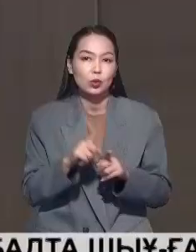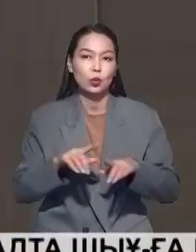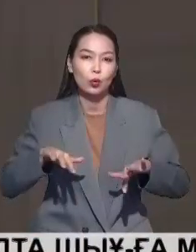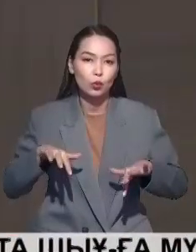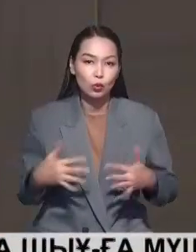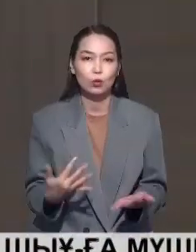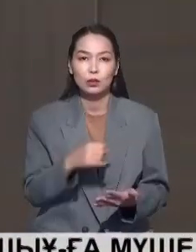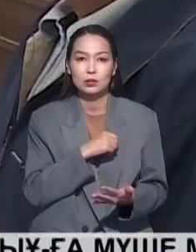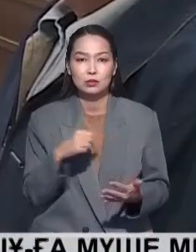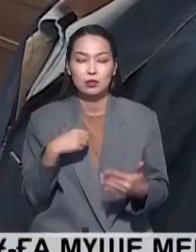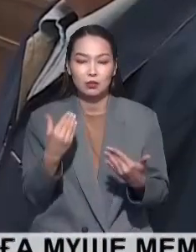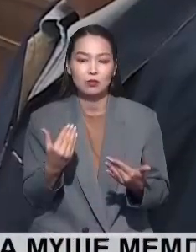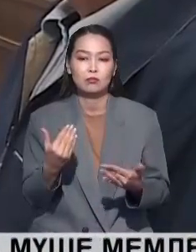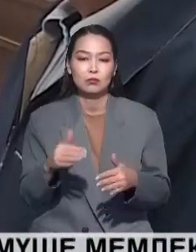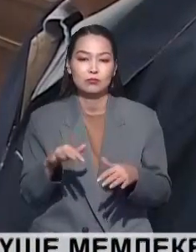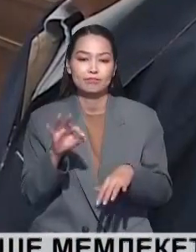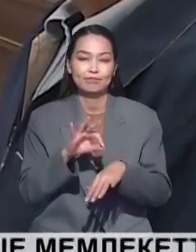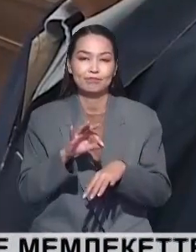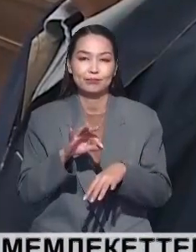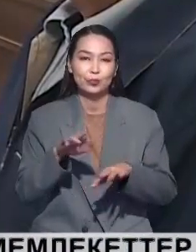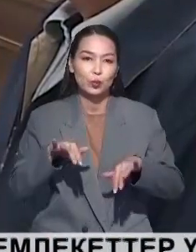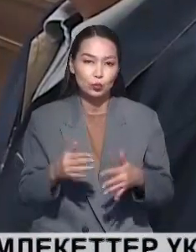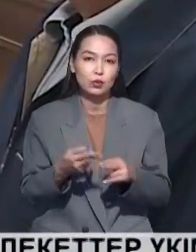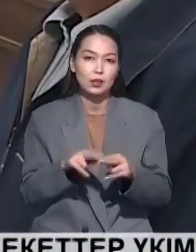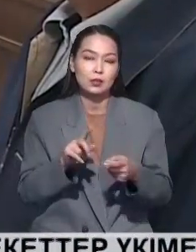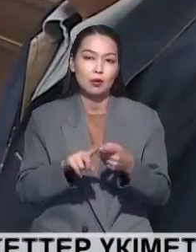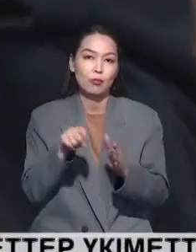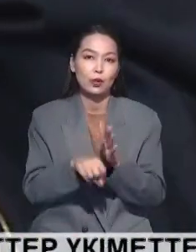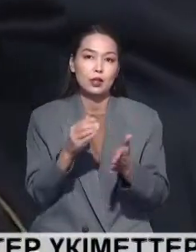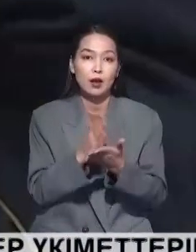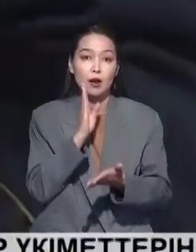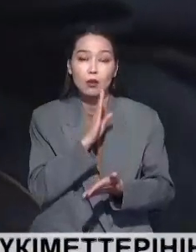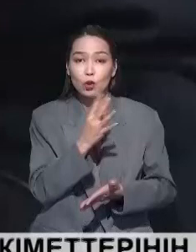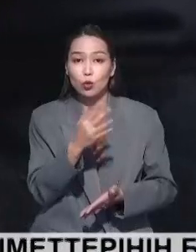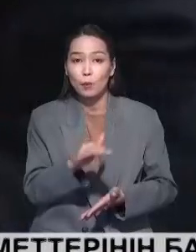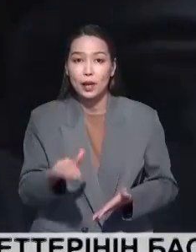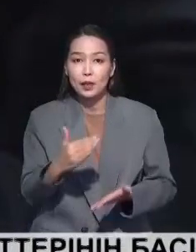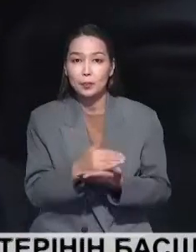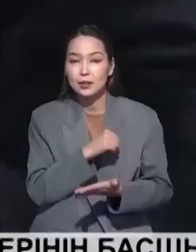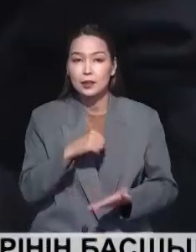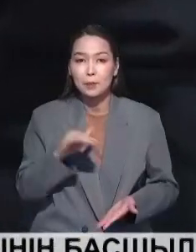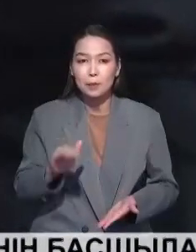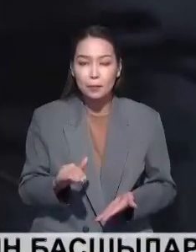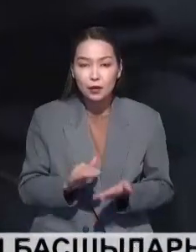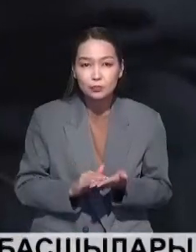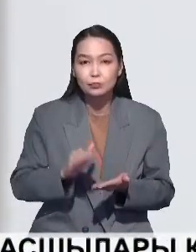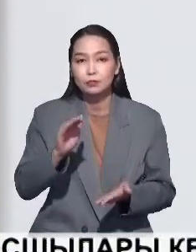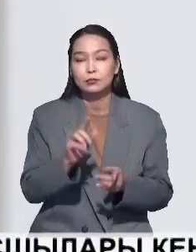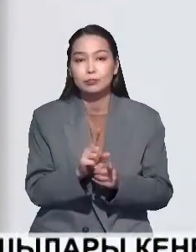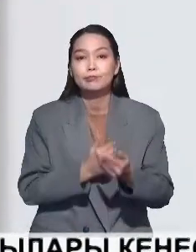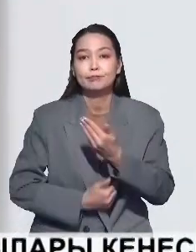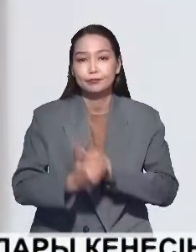мезі еткенмен байланыстырған. Айта кетейік, сотталған әйелдің 4 баласы бар, ең кішісі туған нан бастап мүмкіндігі